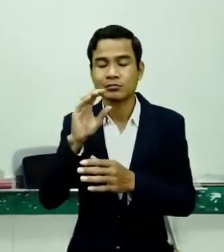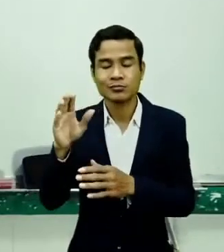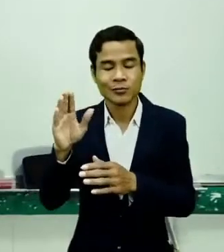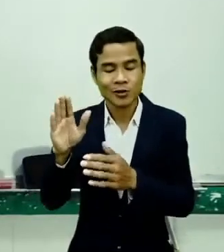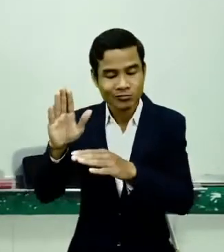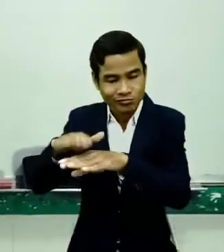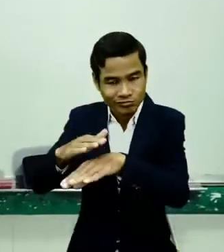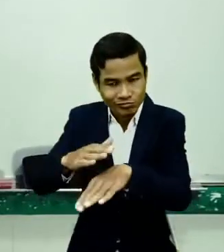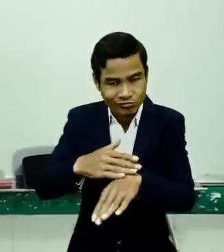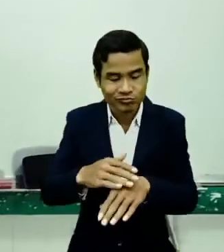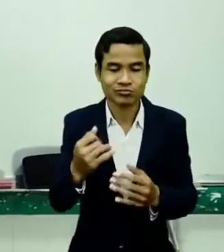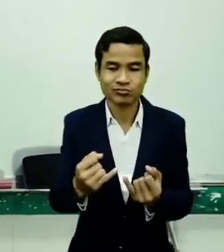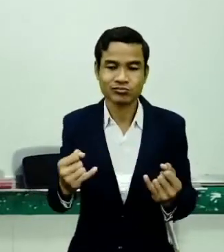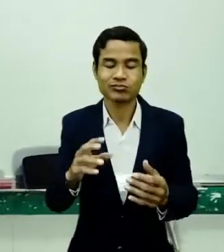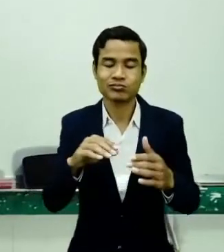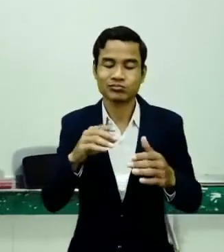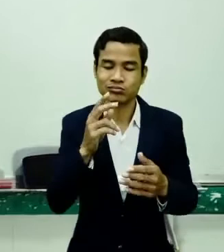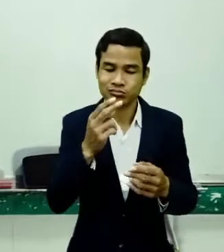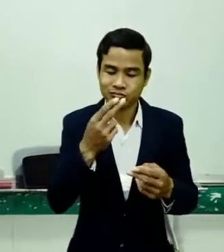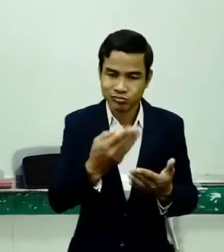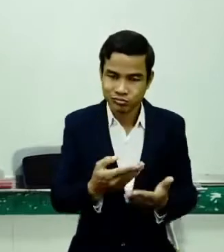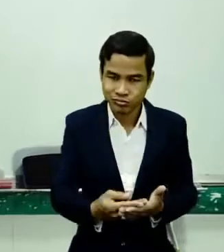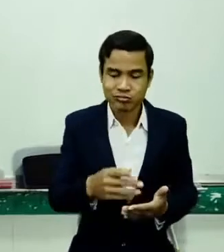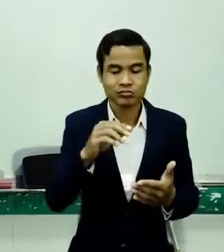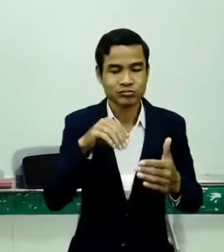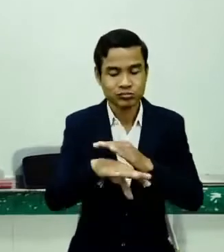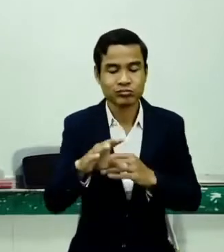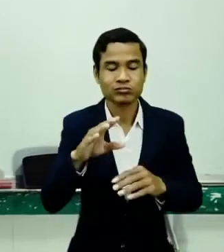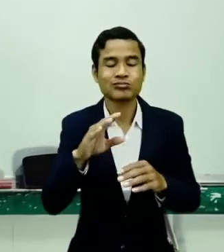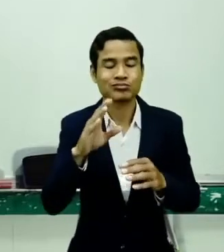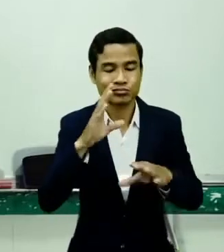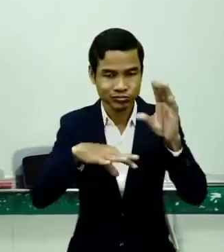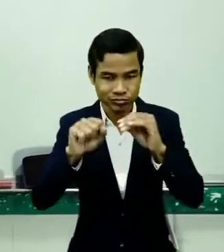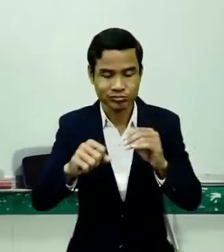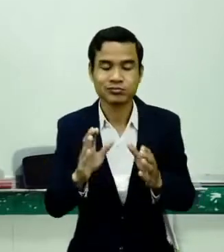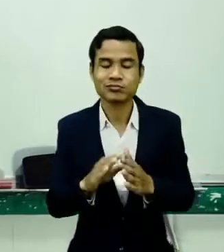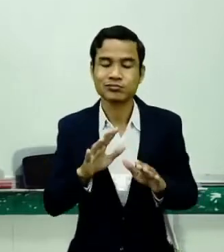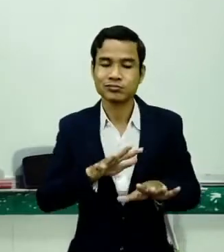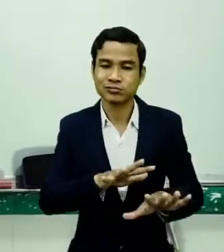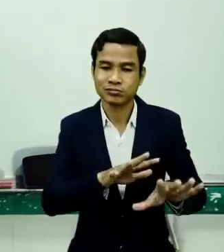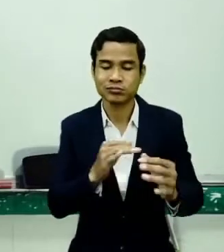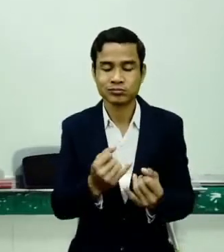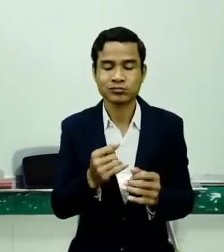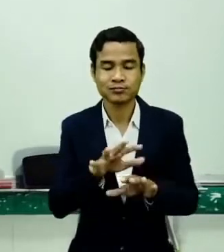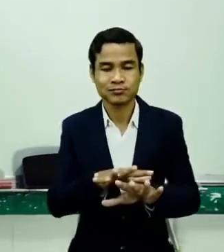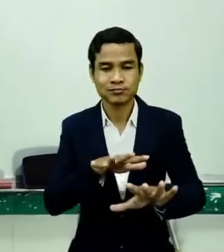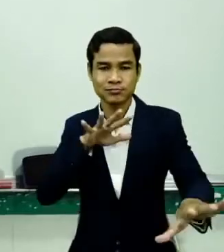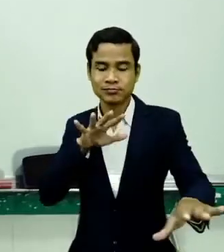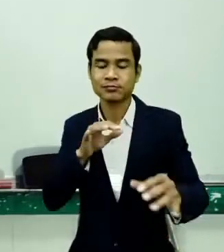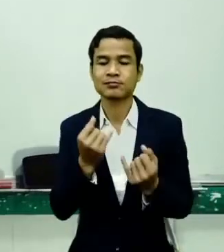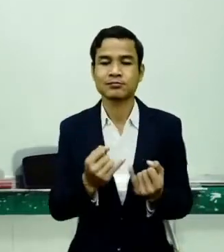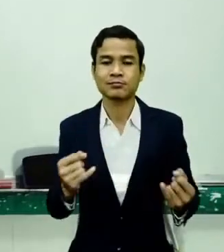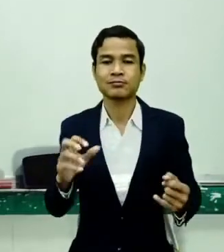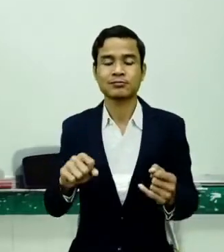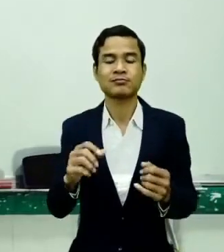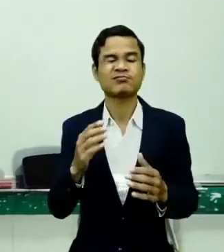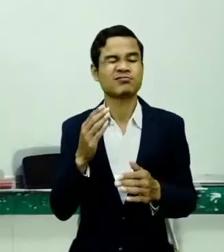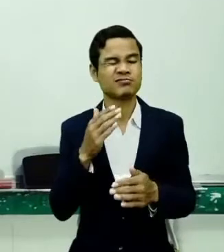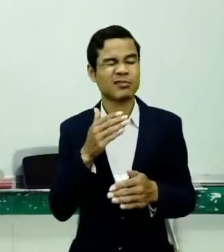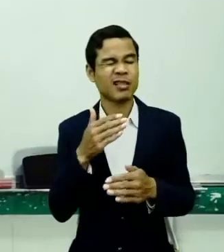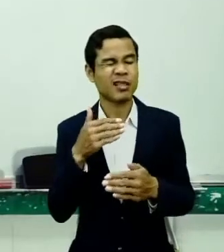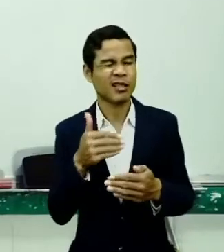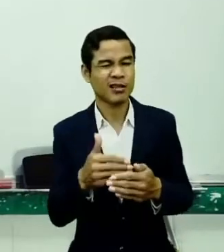ចាការធ្វើជាយុទ្ធនាការដង្ហែកុមារជាក្រុមដើម្បីបង្ហាញថាជិតដល់ថ្ងៃ